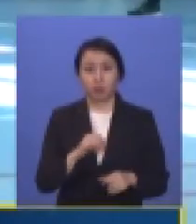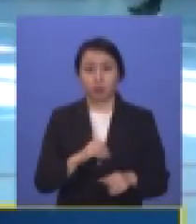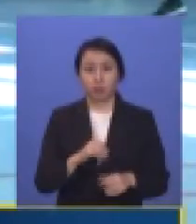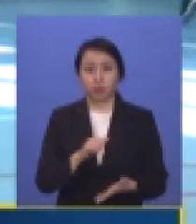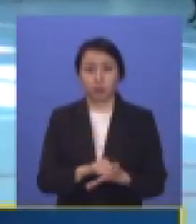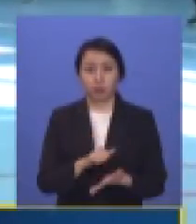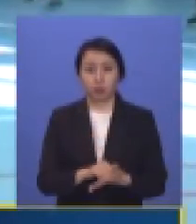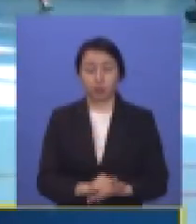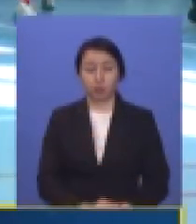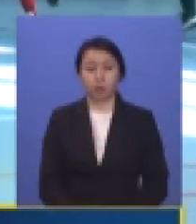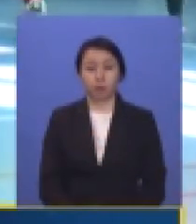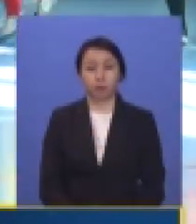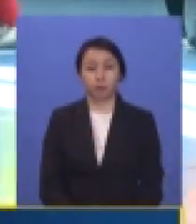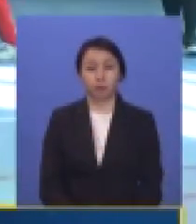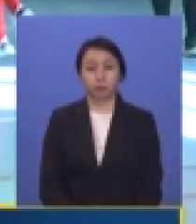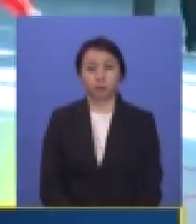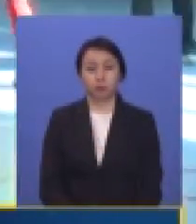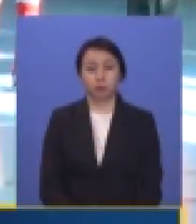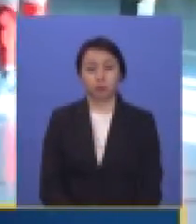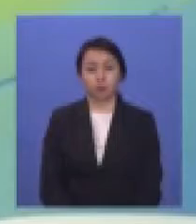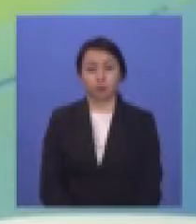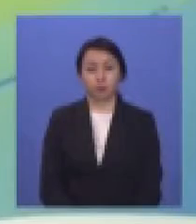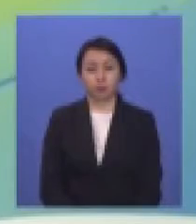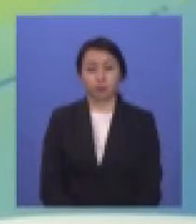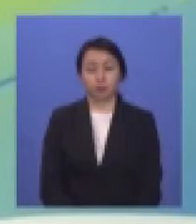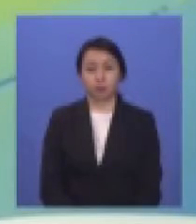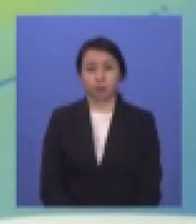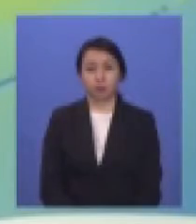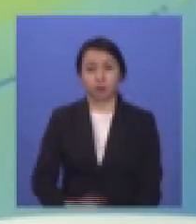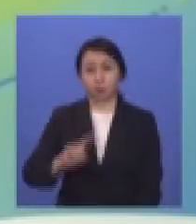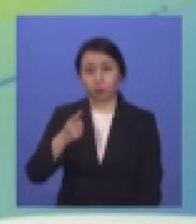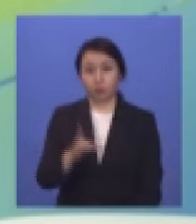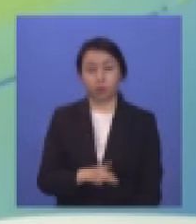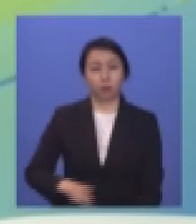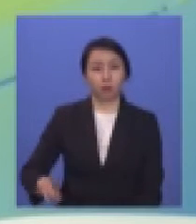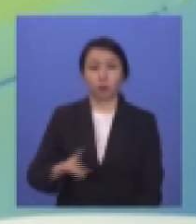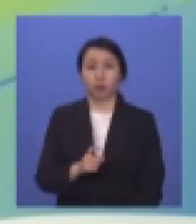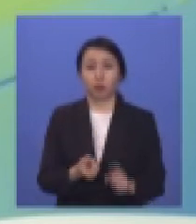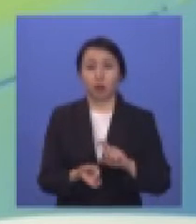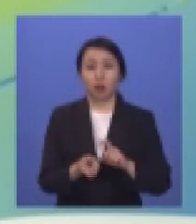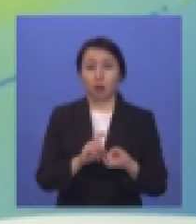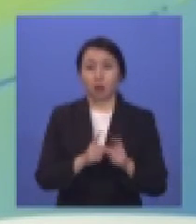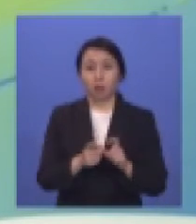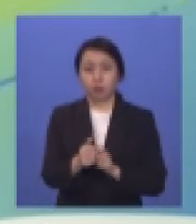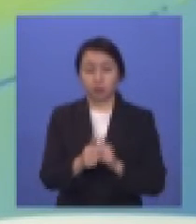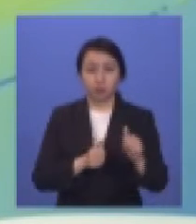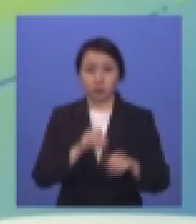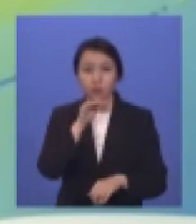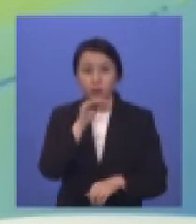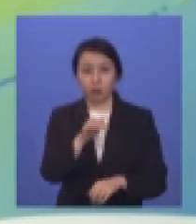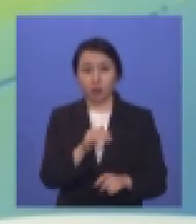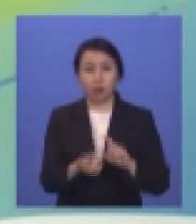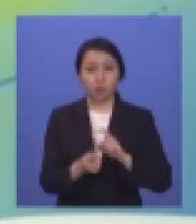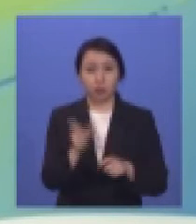сертификатами. Тамерлан Тлеубаев, Анатолий Белонок, служба новостей. Впервые в нашем регионе в единоборствах соревновались